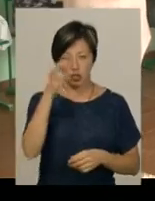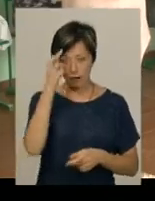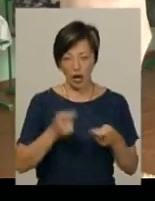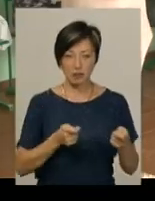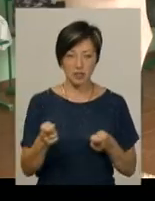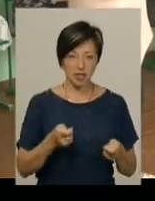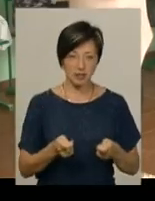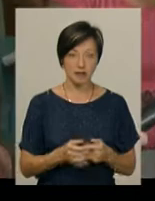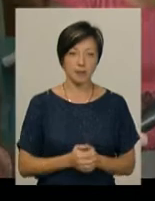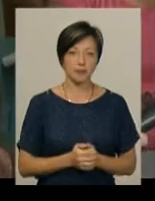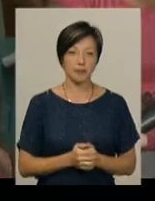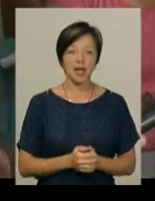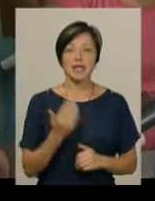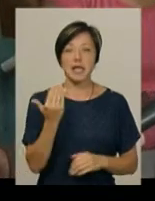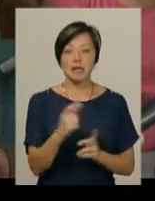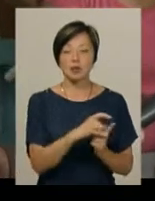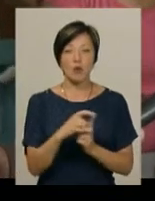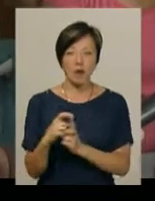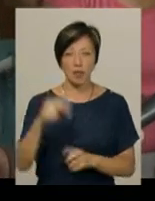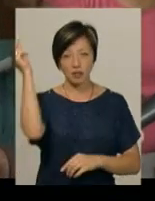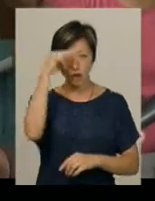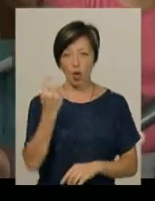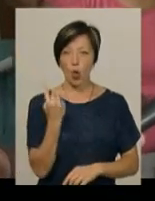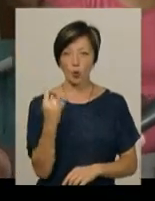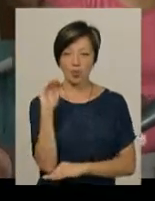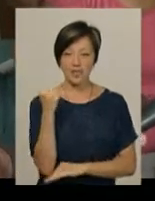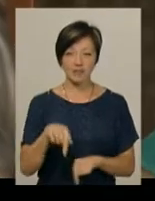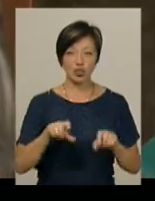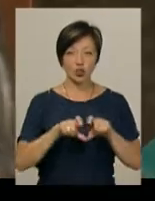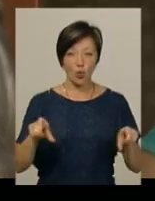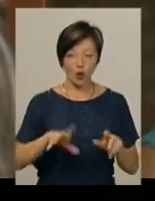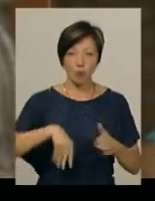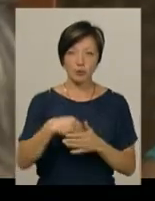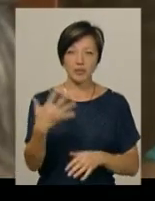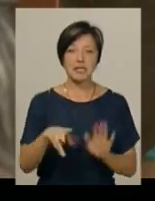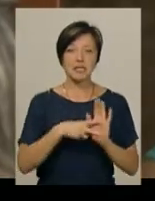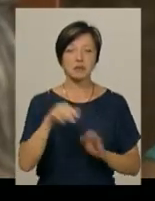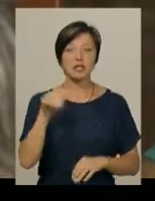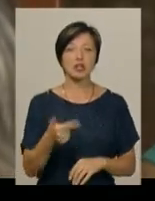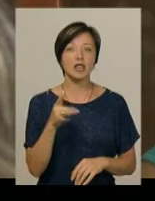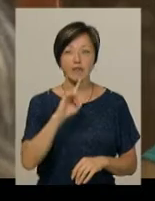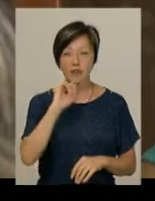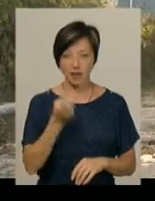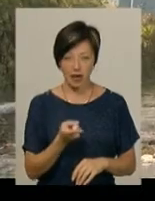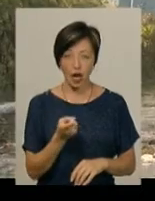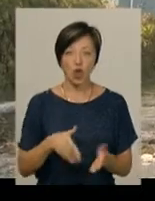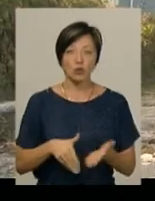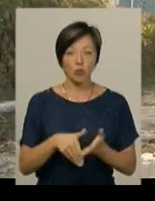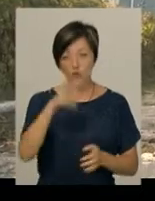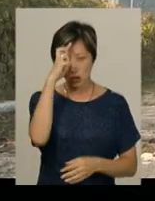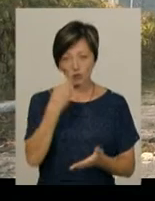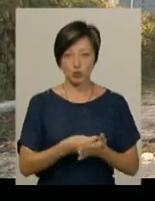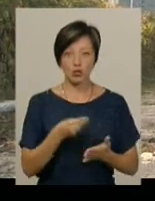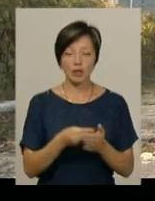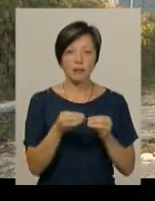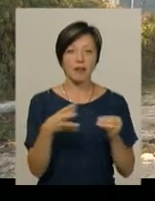адміністрації Валентина Блажієвська. За їхніми словами, навчання одного учня в цій школі коштує майже 57 тисяч гривень у рік. Допомога з державного